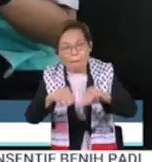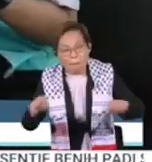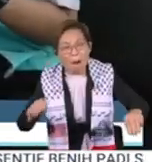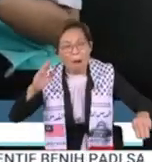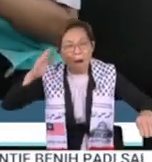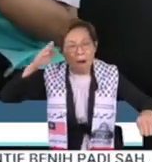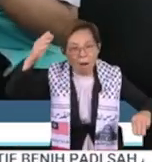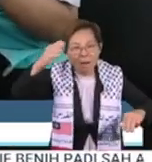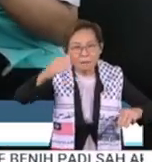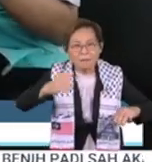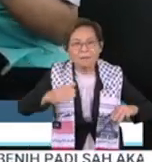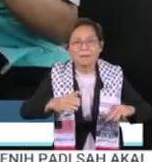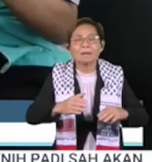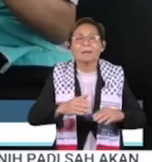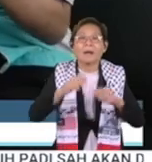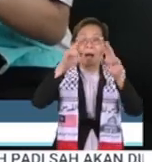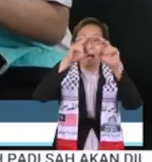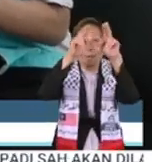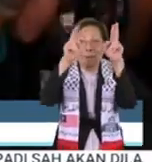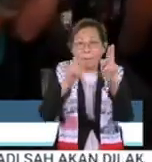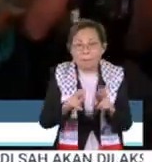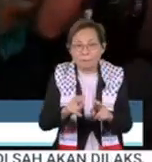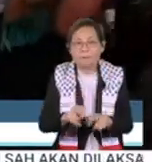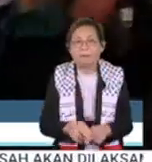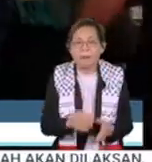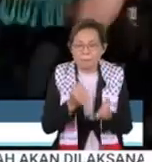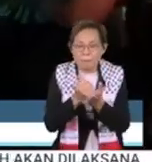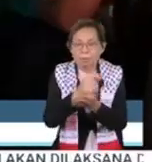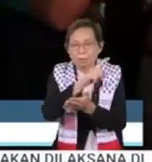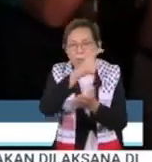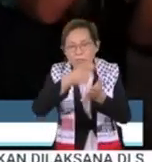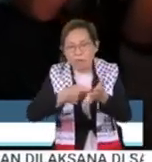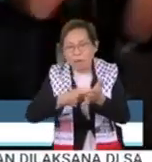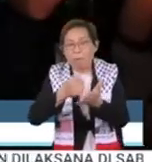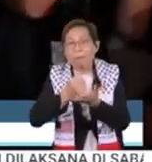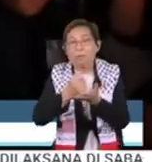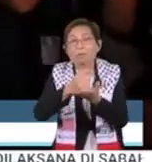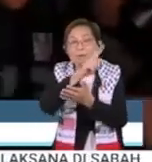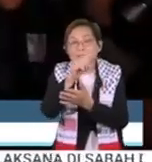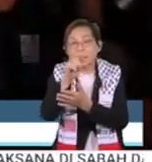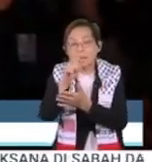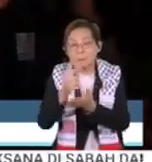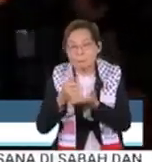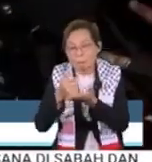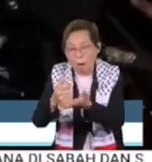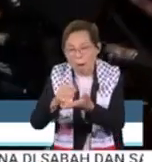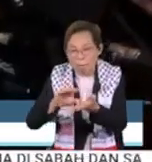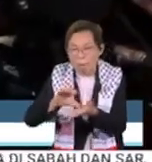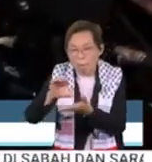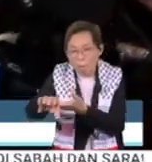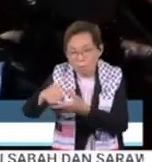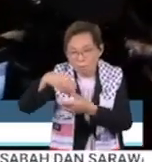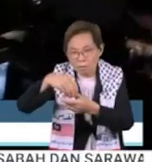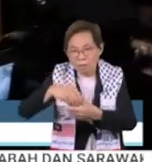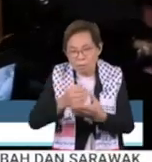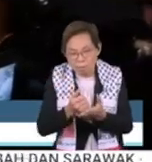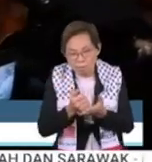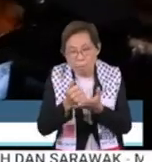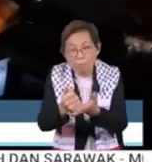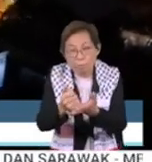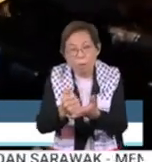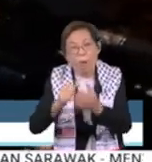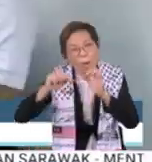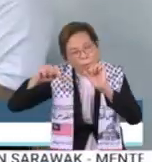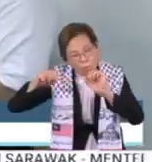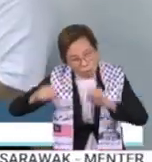yang bakal menduduki peperiksaan besar. Bantuan zakat yang dibayar oleh orang ramai akan disalurkan dalam bentuk bantuan